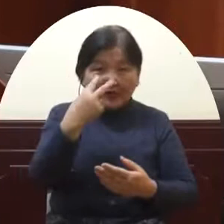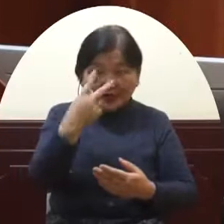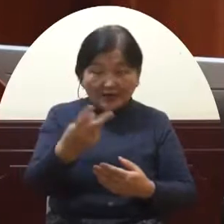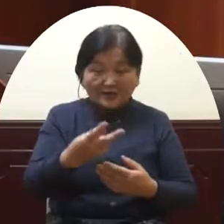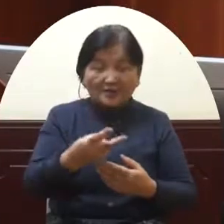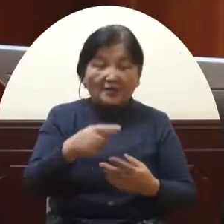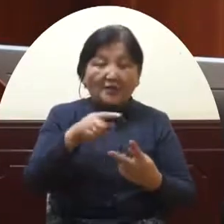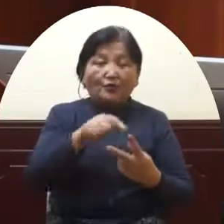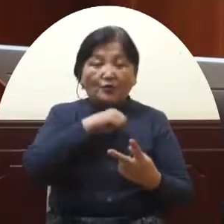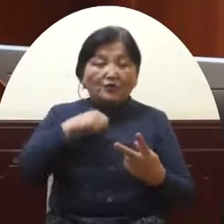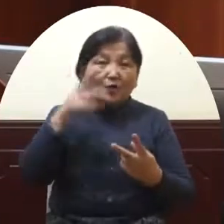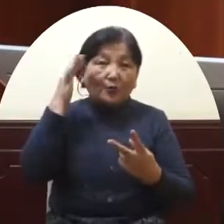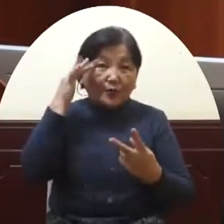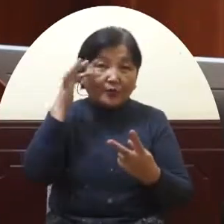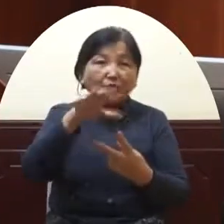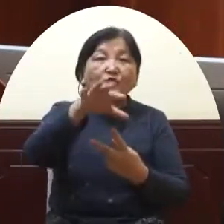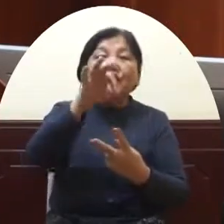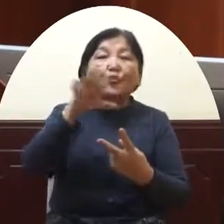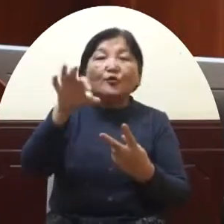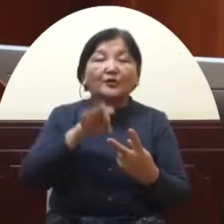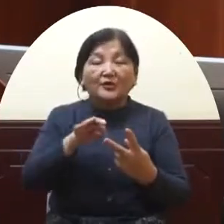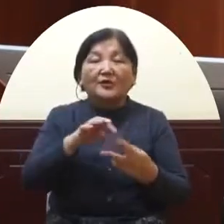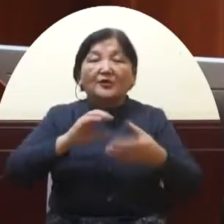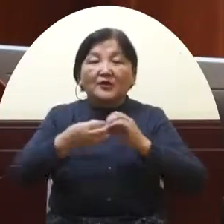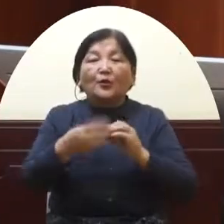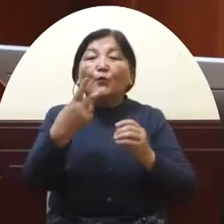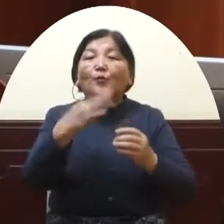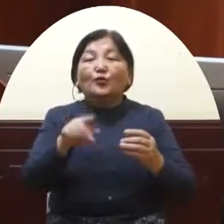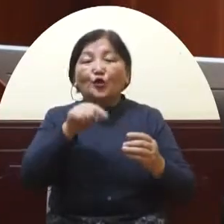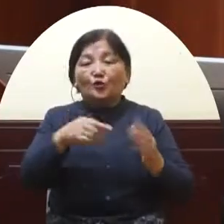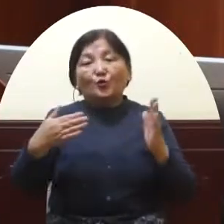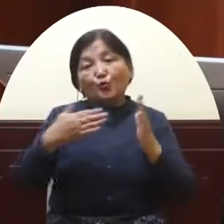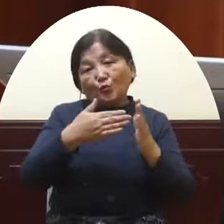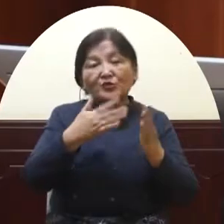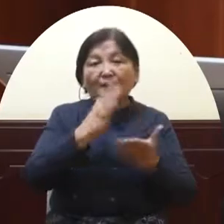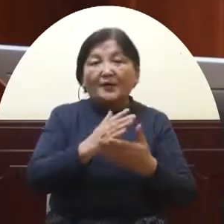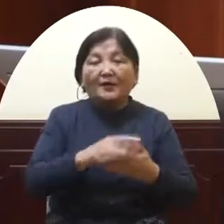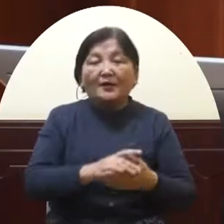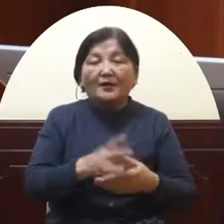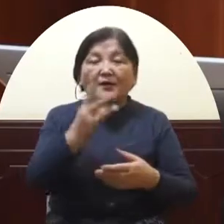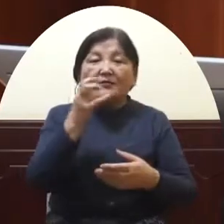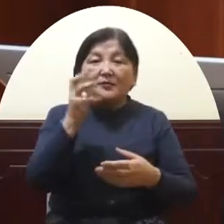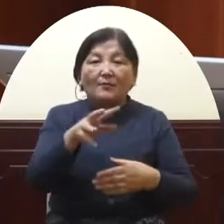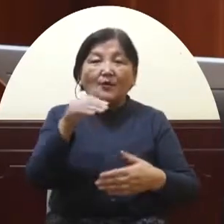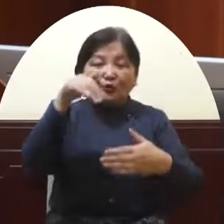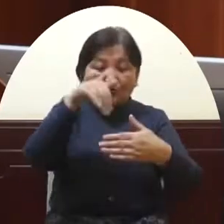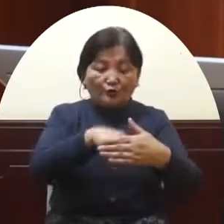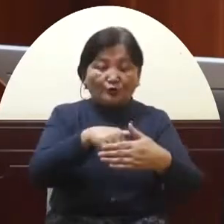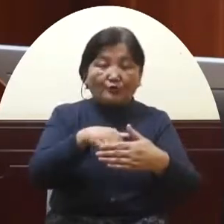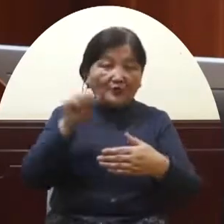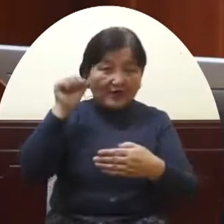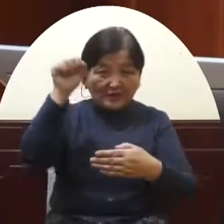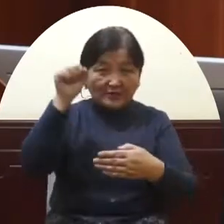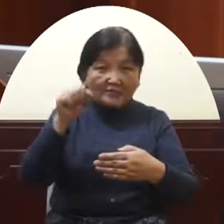баригчид бодлогын сонголт хийх ийм цаг үе дээр тулсан гэдгийг би хэлмээр байна. Дараа нь намын дотоод ардчлалс бол нэр